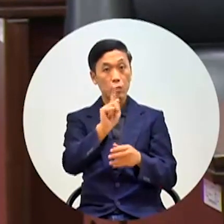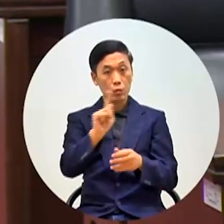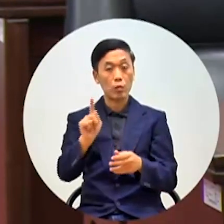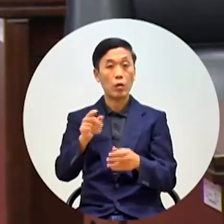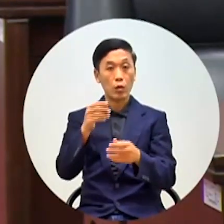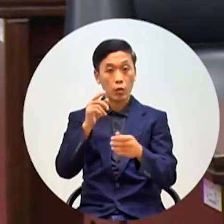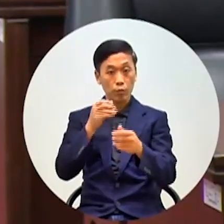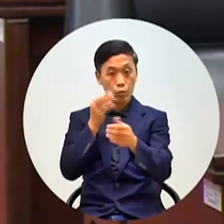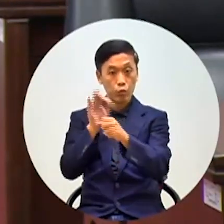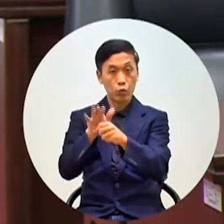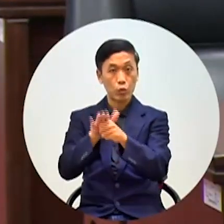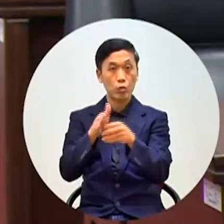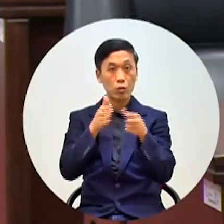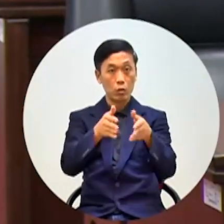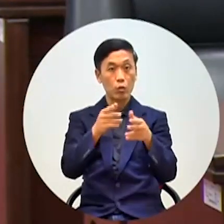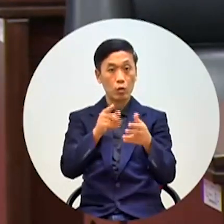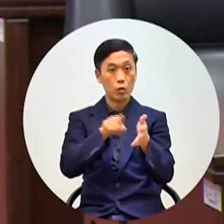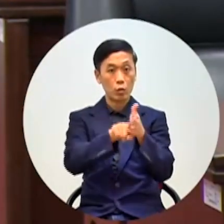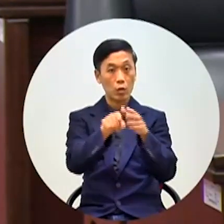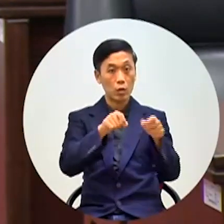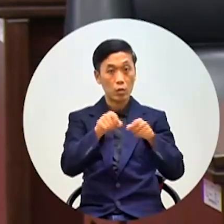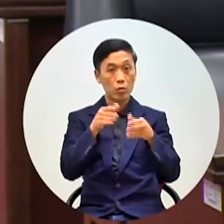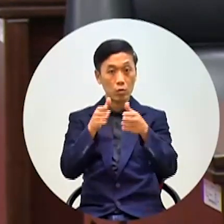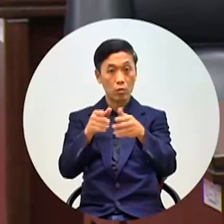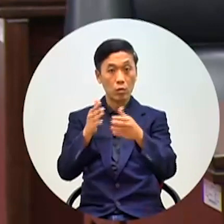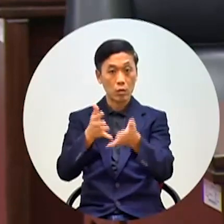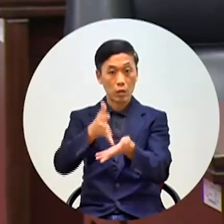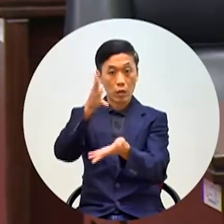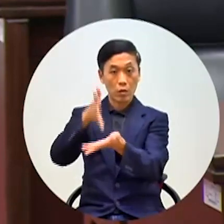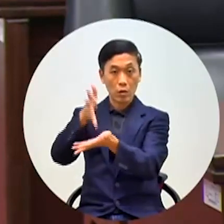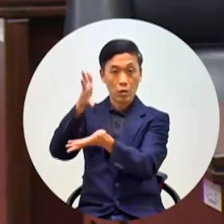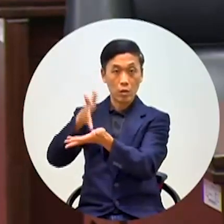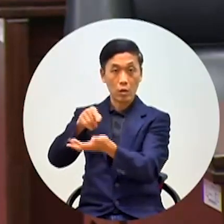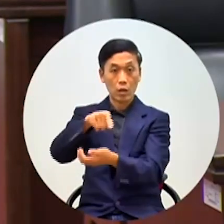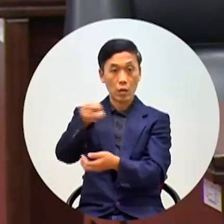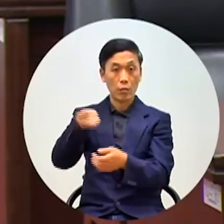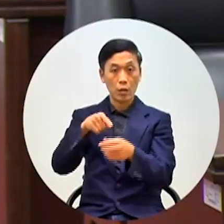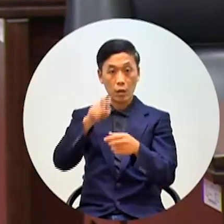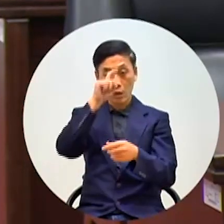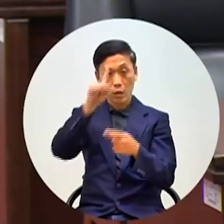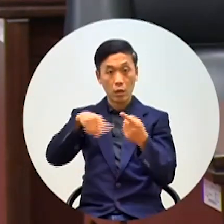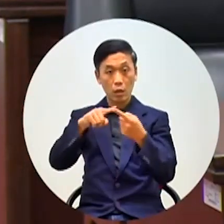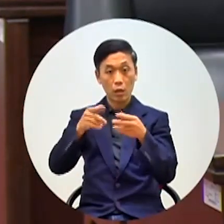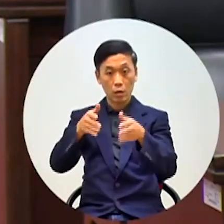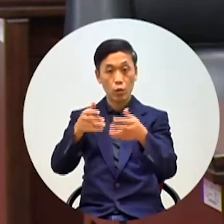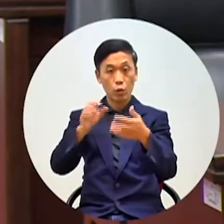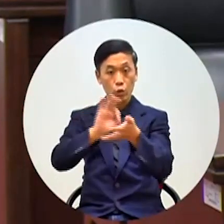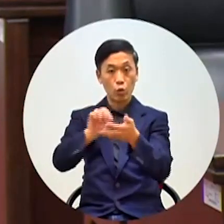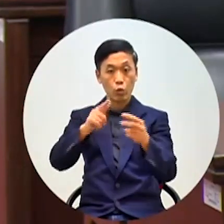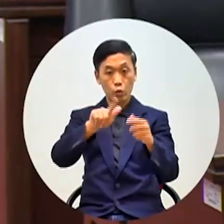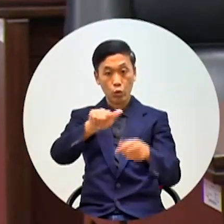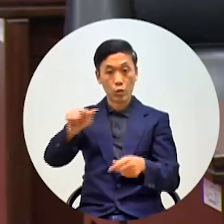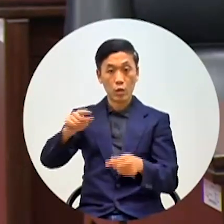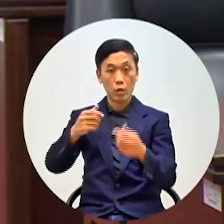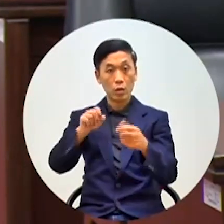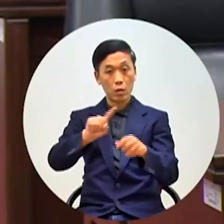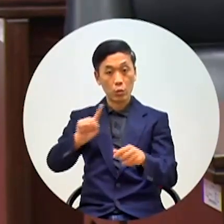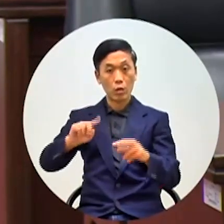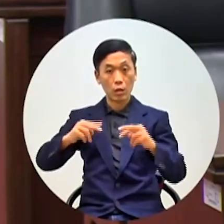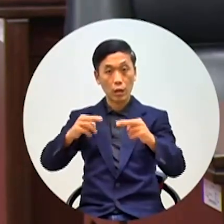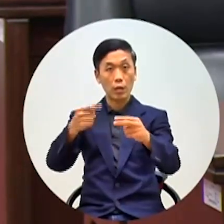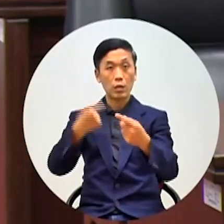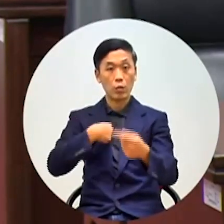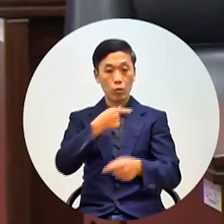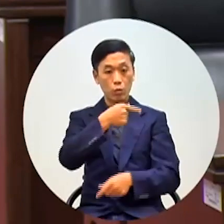这些大楼去停电，去提供相关的一些他们要改善这些设备的补助。要不要以我选区的大楼为